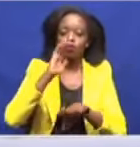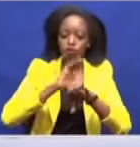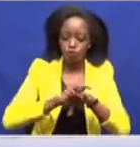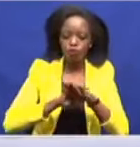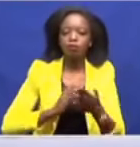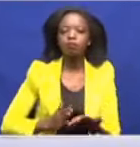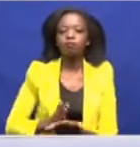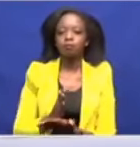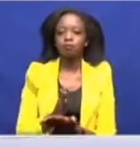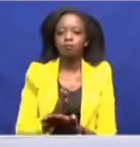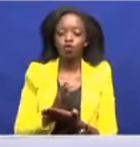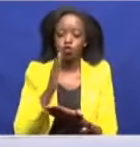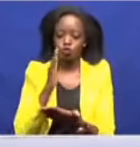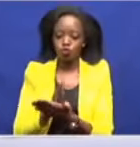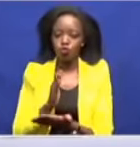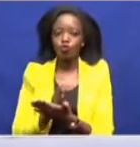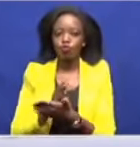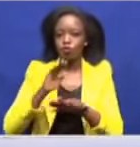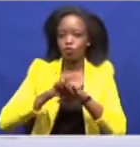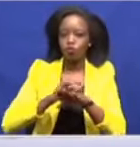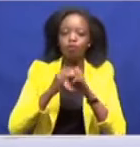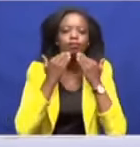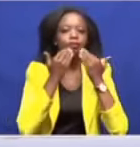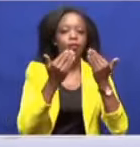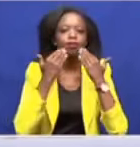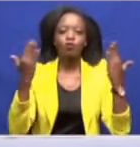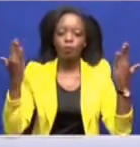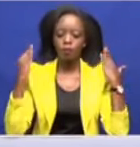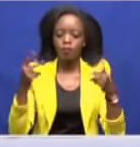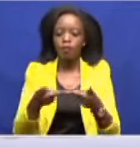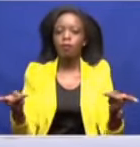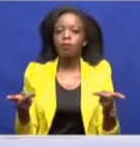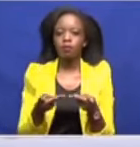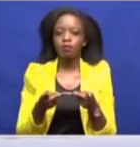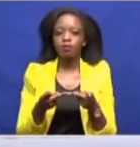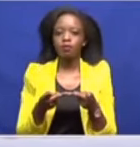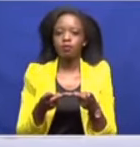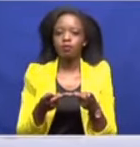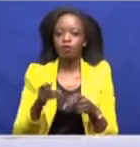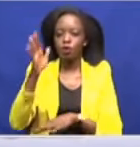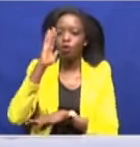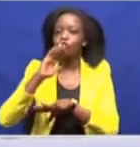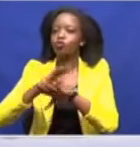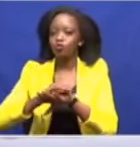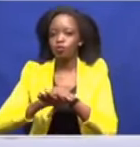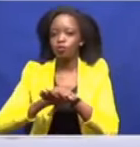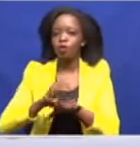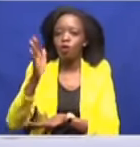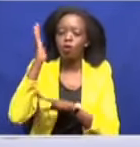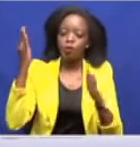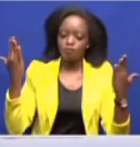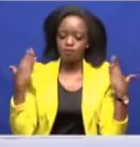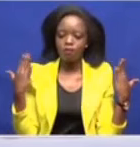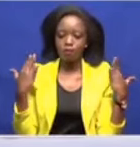haki. Kweli ni vema na haki tukushukuru daima na popote, Bwana Baba mwema, Mungu Mwenyezi wa